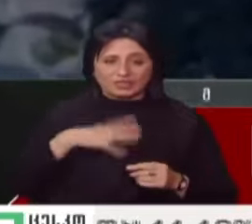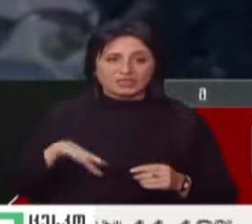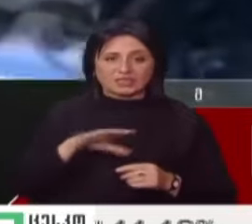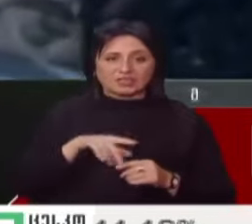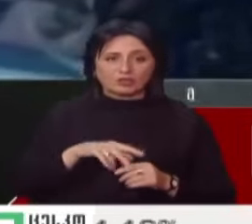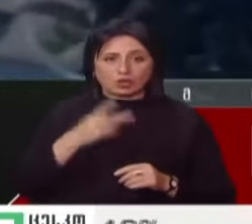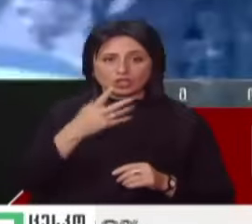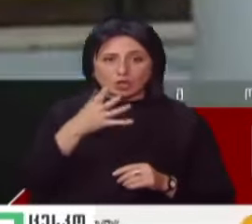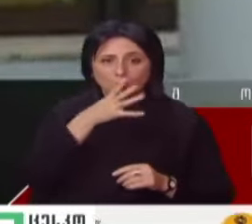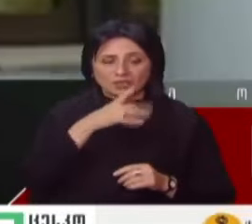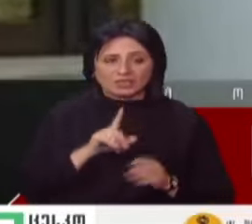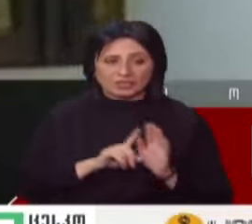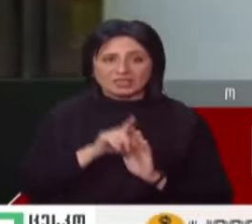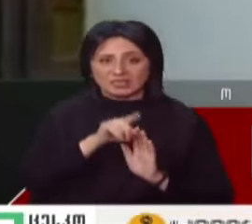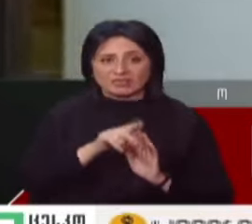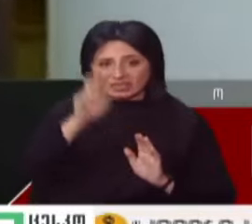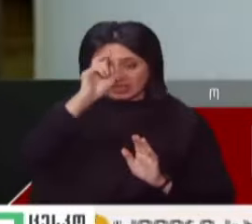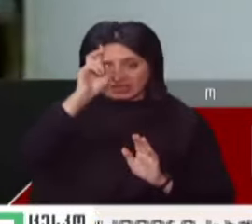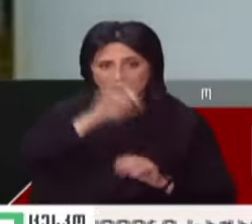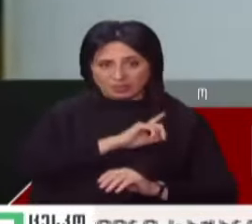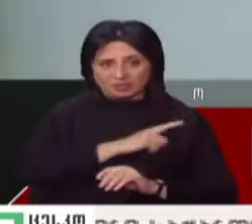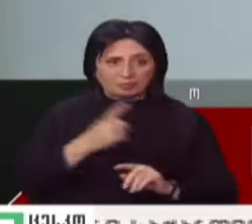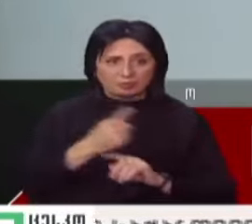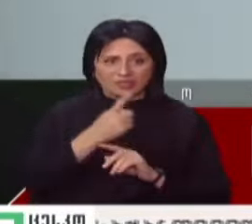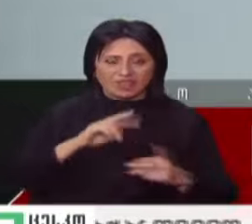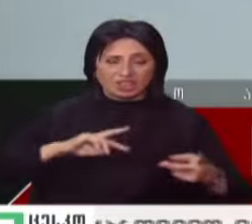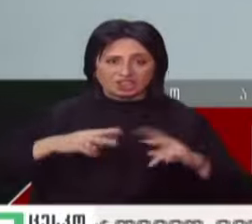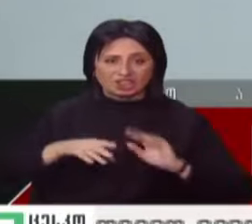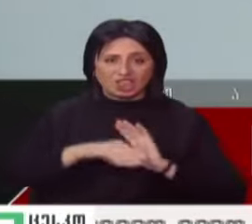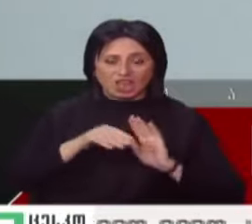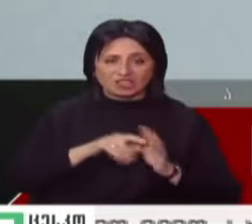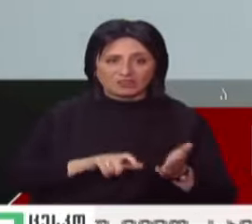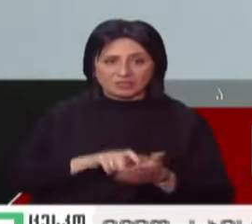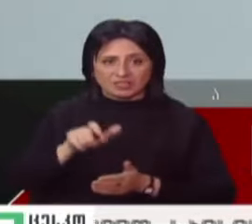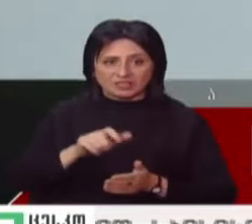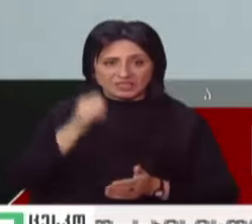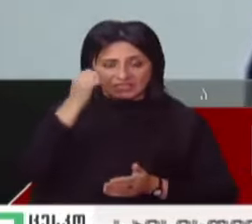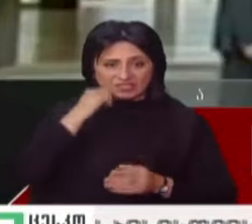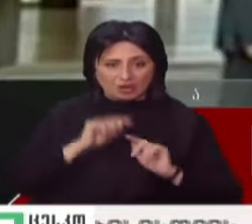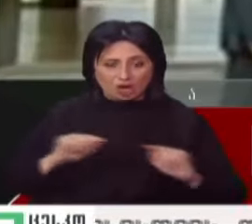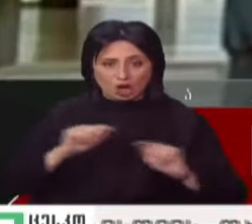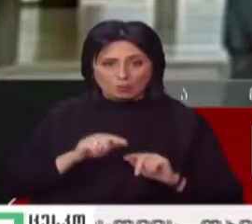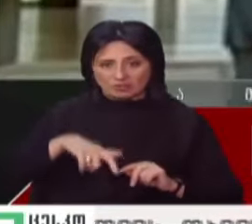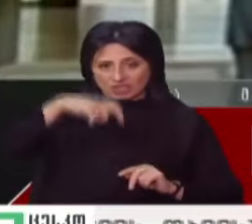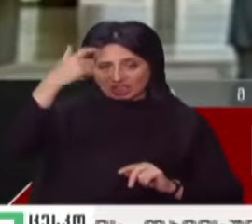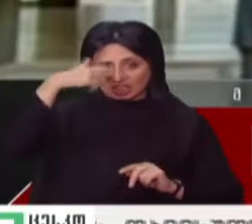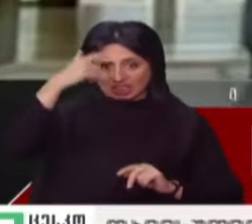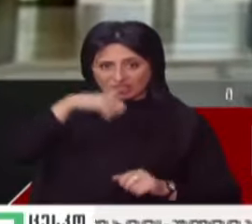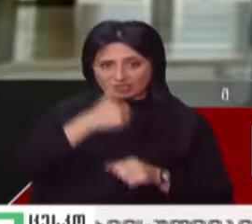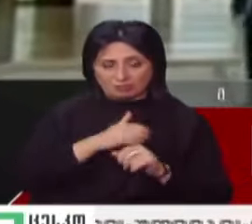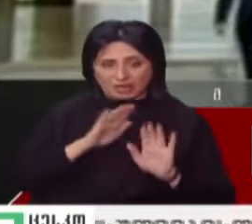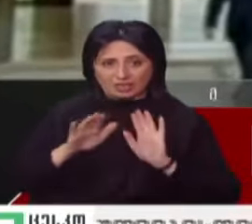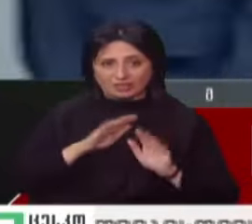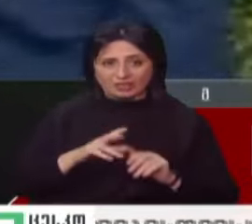сакартвелоши 25 цлис таузе сахелисуфлебо зала пирвлад шеицвала арчевнебис гзит. Цвели оппозиция Бидзина Иванишвилис